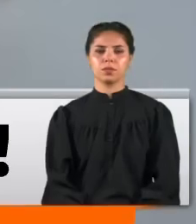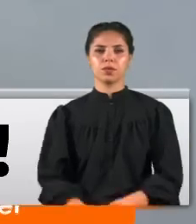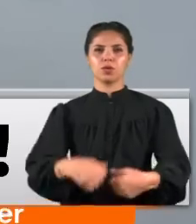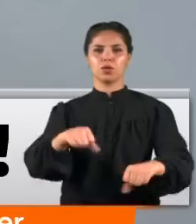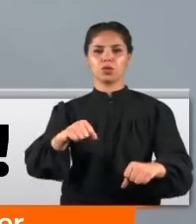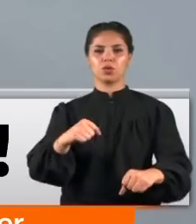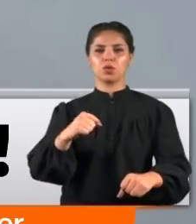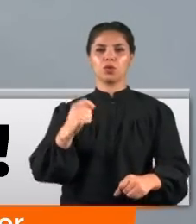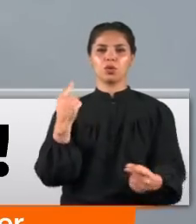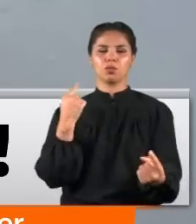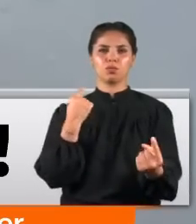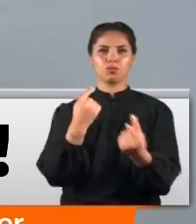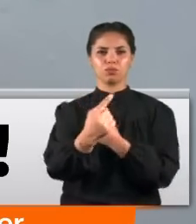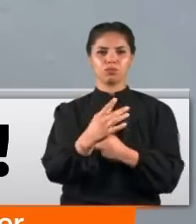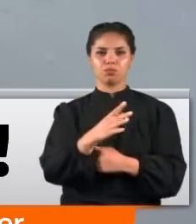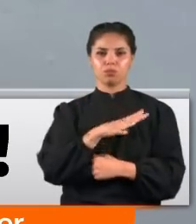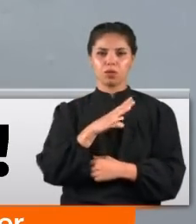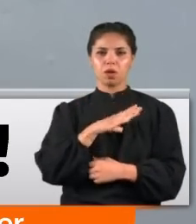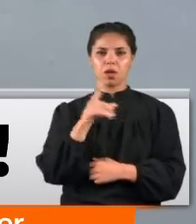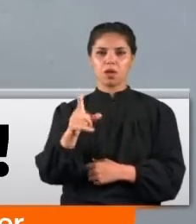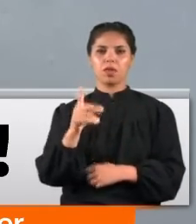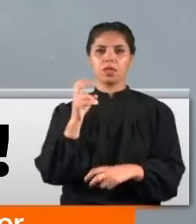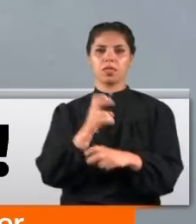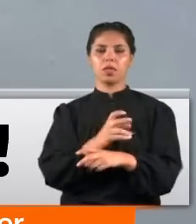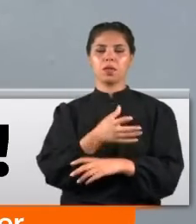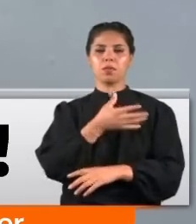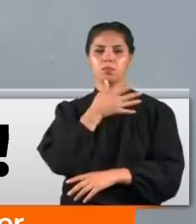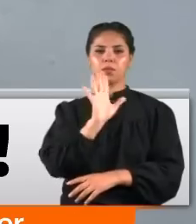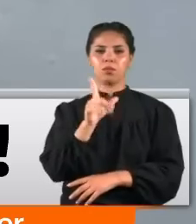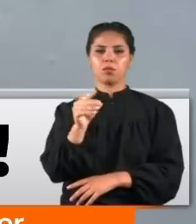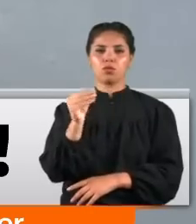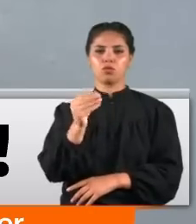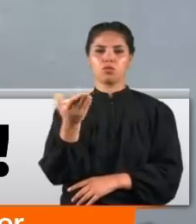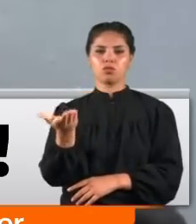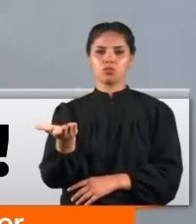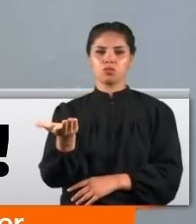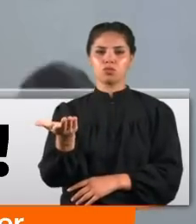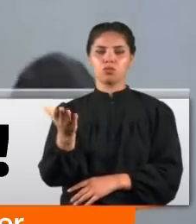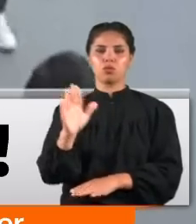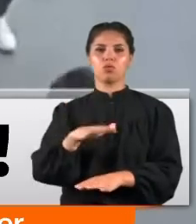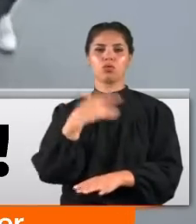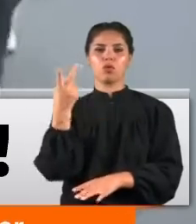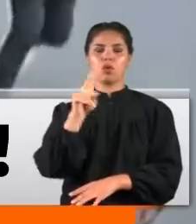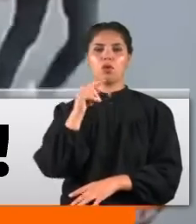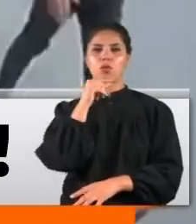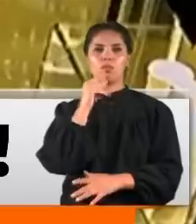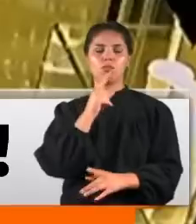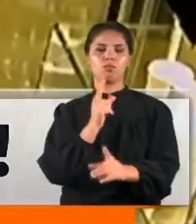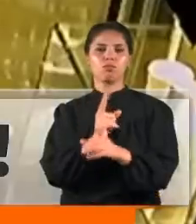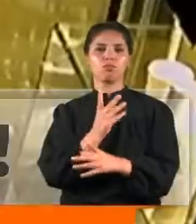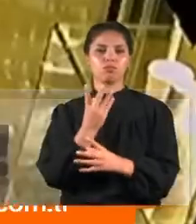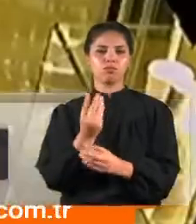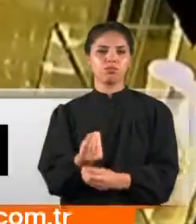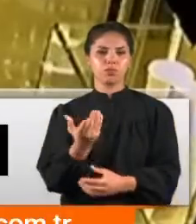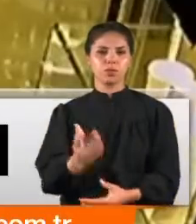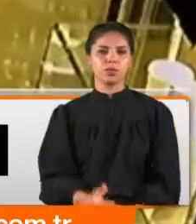Scooter'la araçların arasından ilerlerken içinde bulundukları tehlikenin farkında bile değillerdi. Ta ki ölümle burun buruna geldikleri